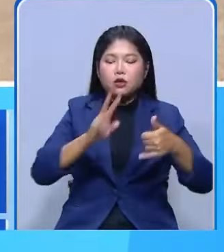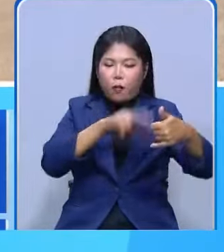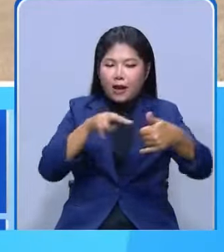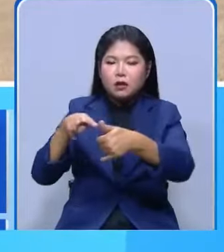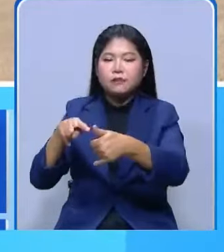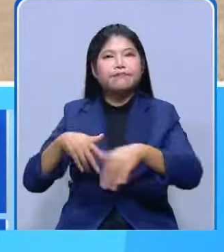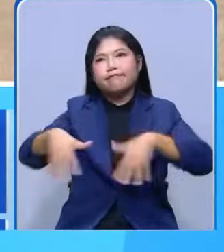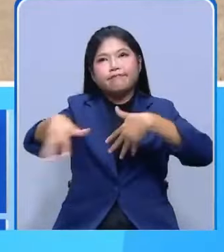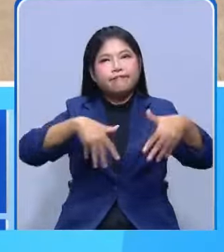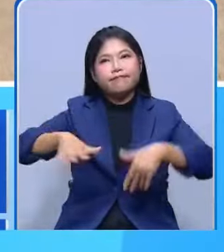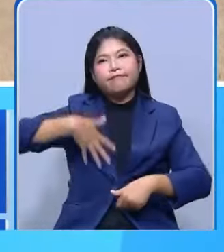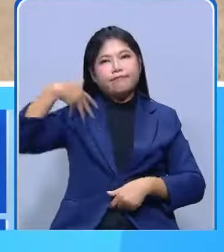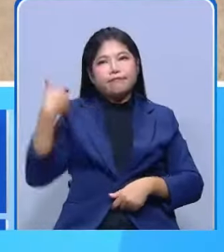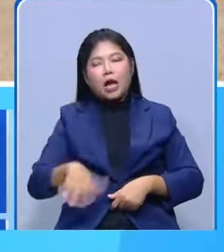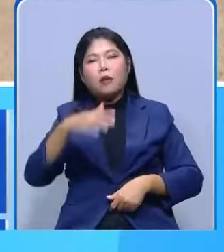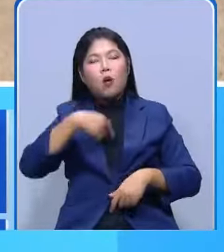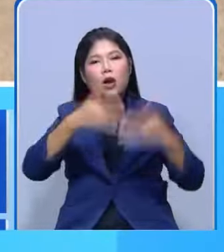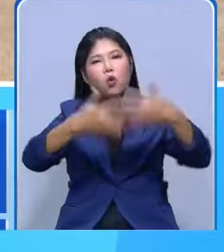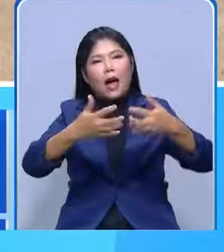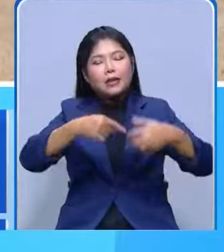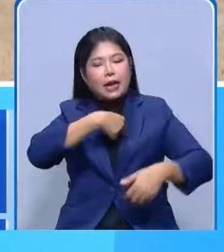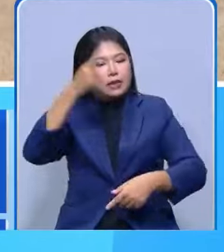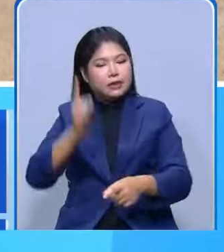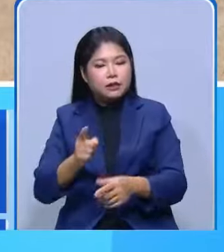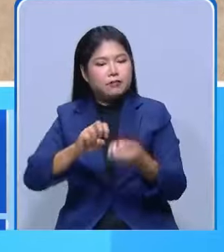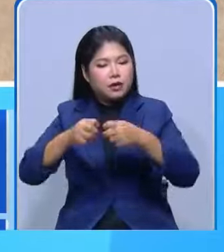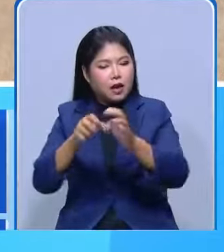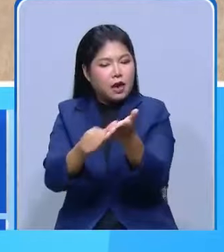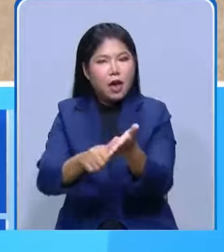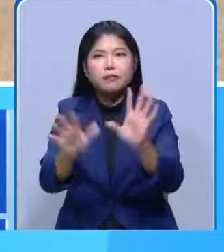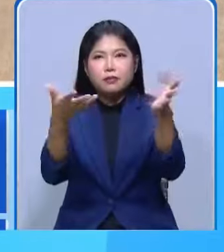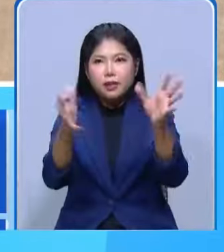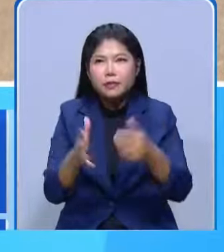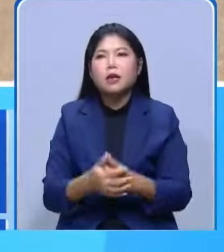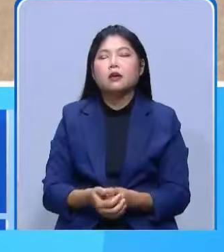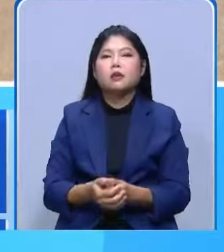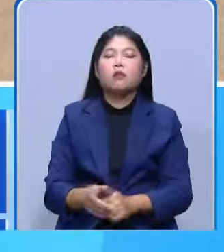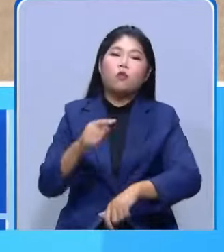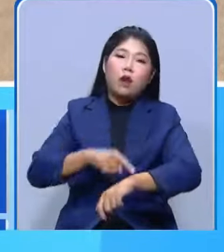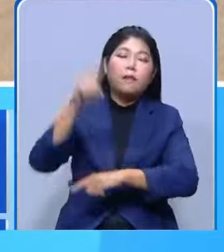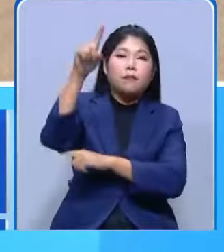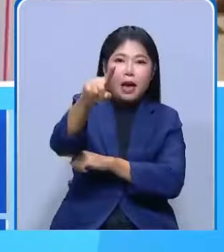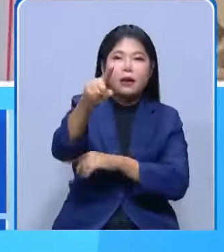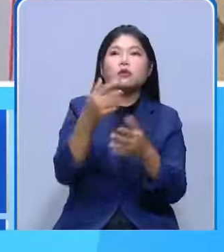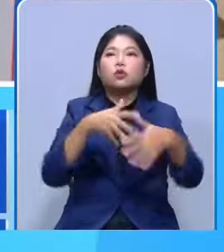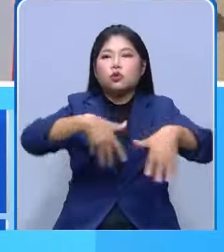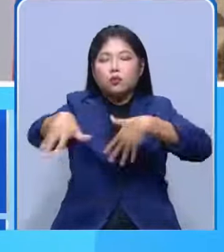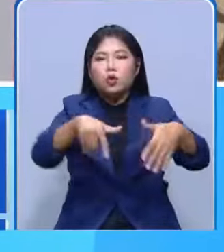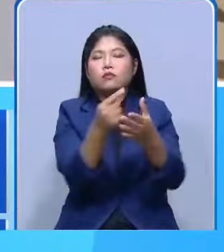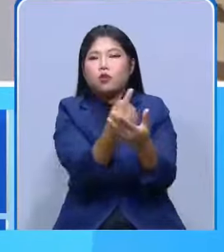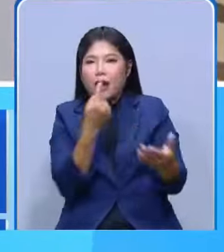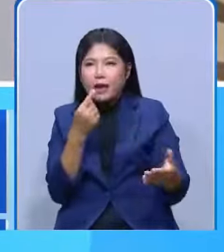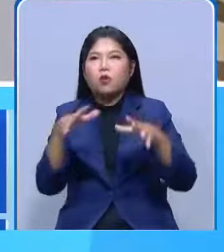อกว่าทางโรงงานไม่จริงใจในการแ้ไขปัญหาเรื่องนี้ต่อมาในช่วงบ่ายตัแนชาบ้านประมาณ 100